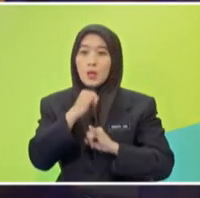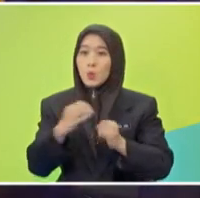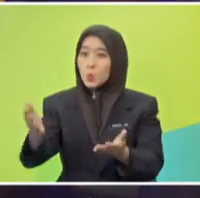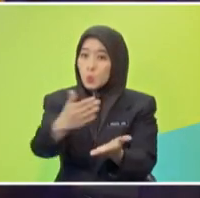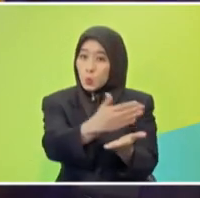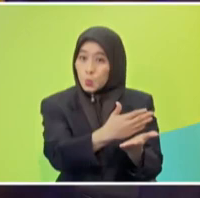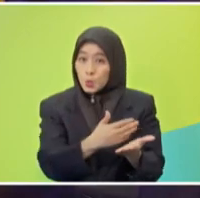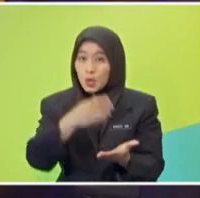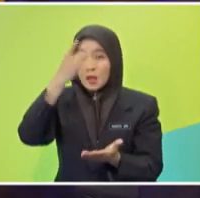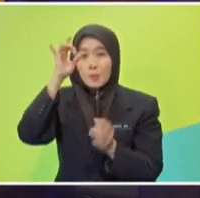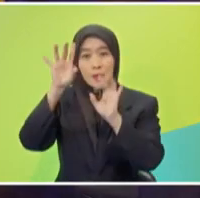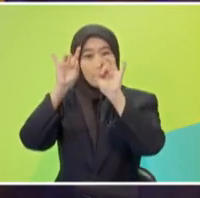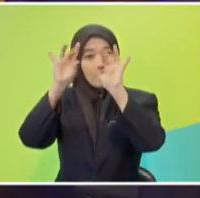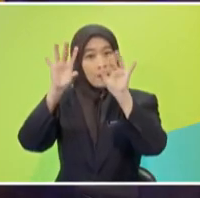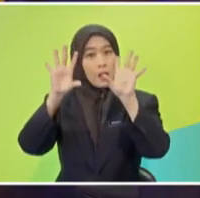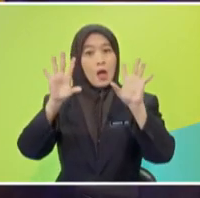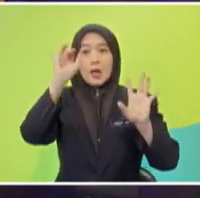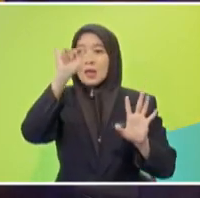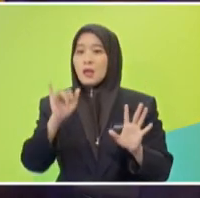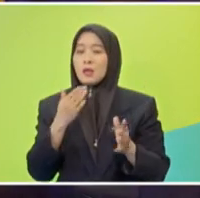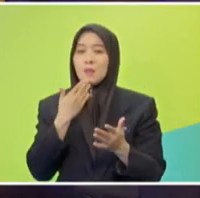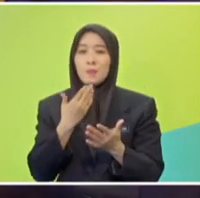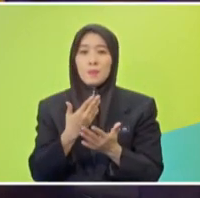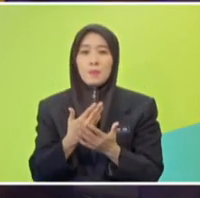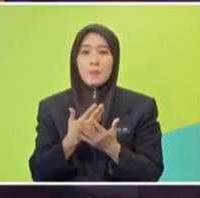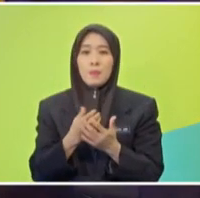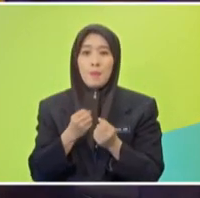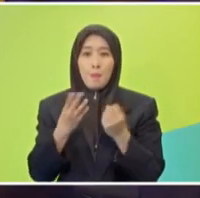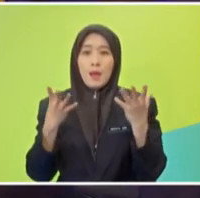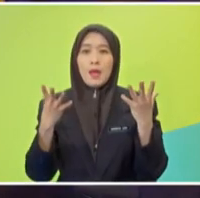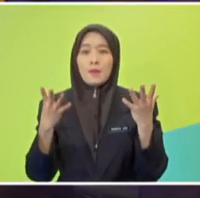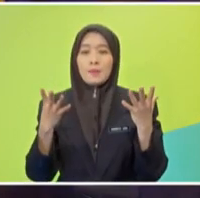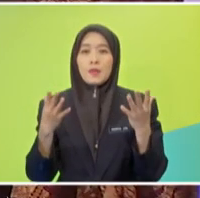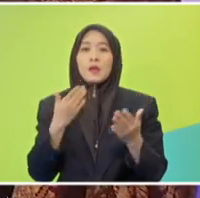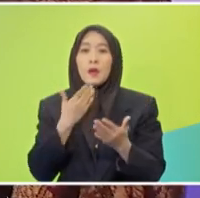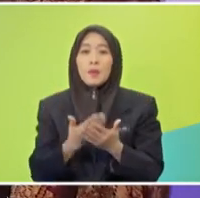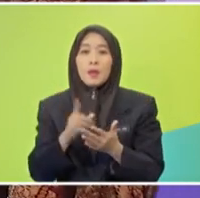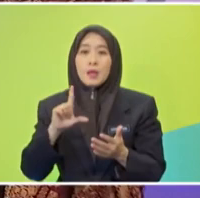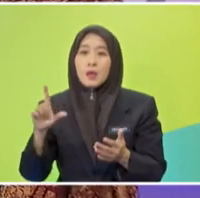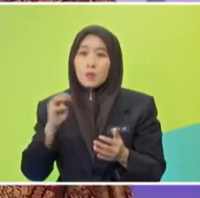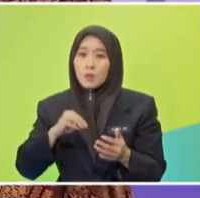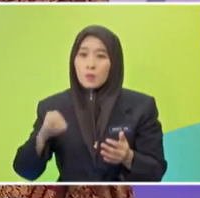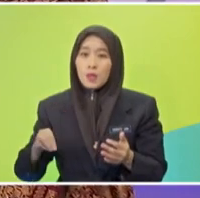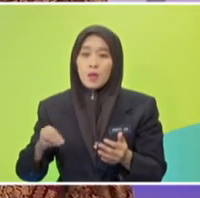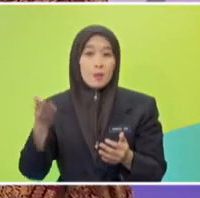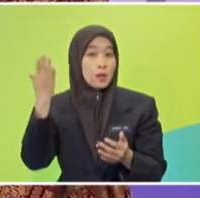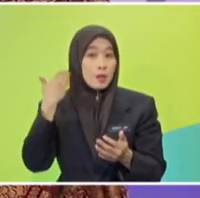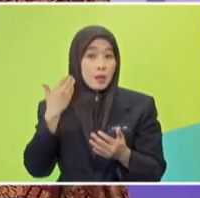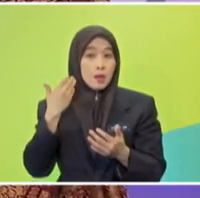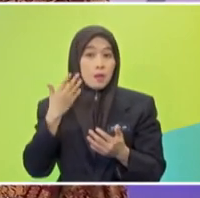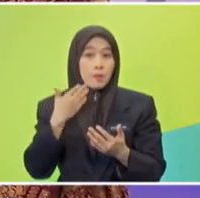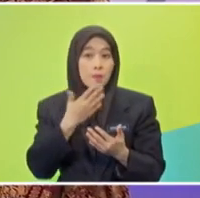bintang-bintang yang banyak anda semua sangat hebat hari ini Oke baiklah murid-muri yang kita udah kumpulkan tadi